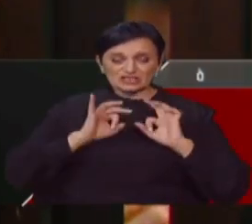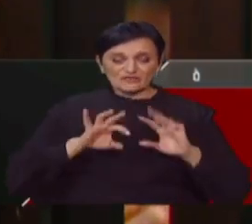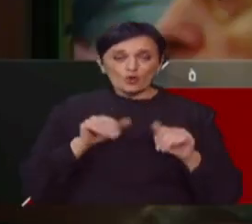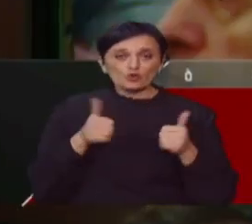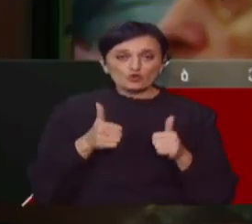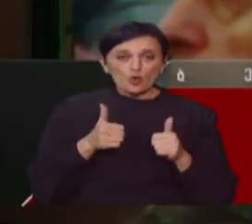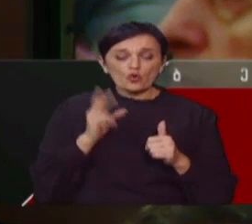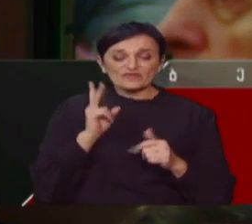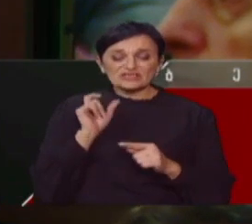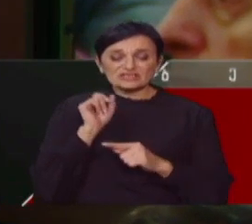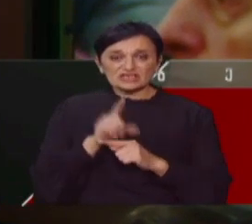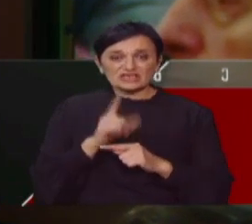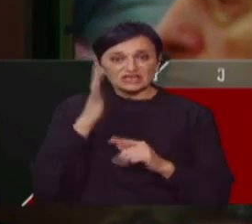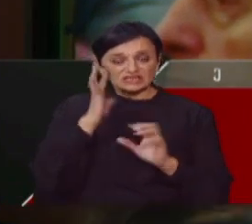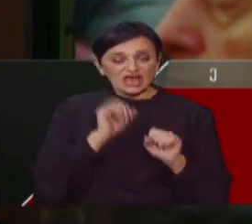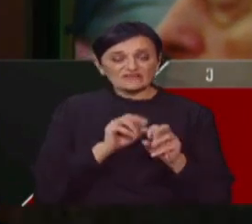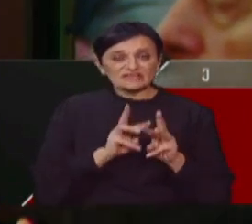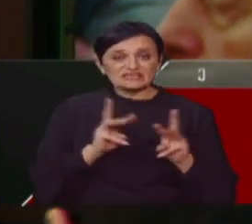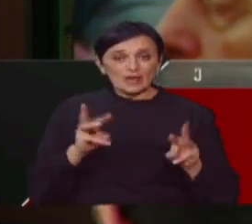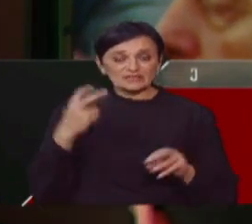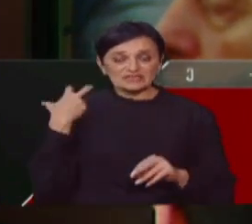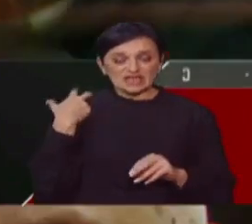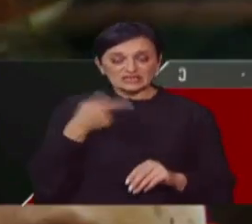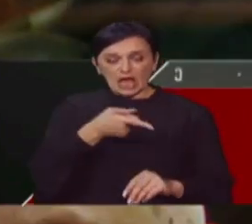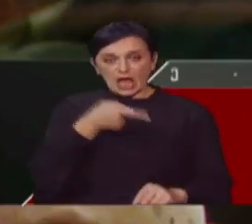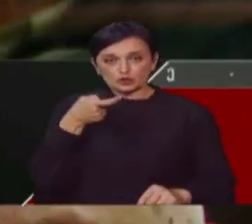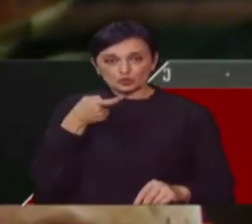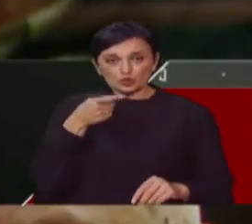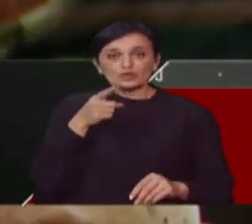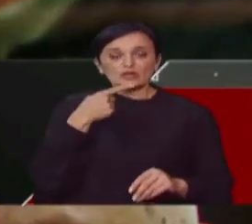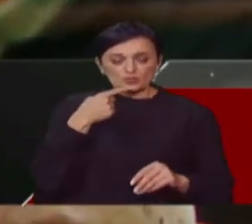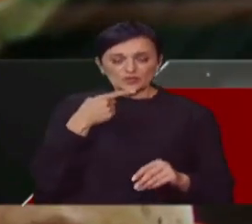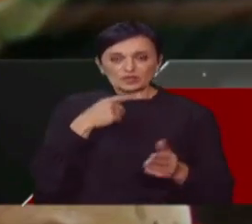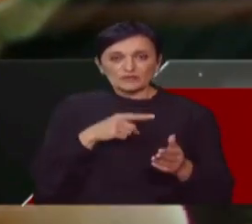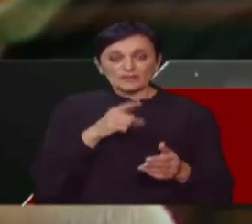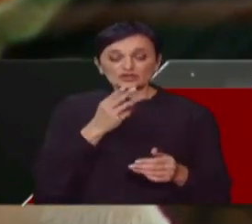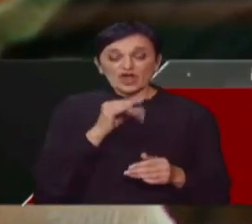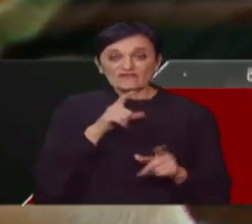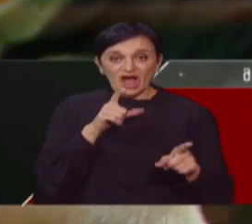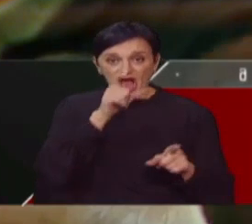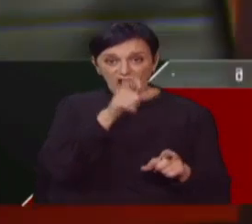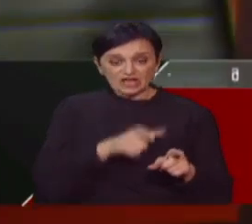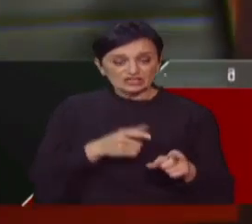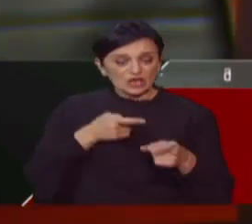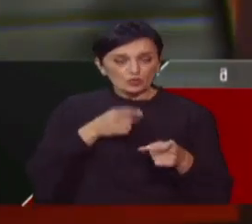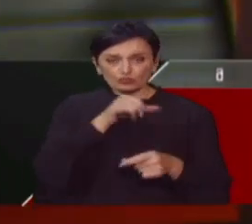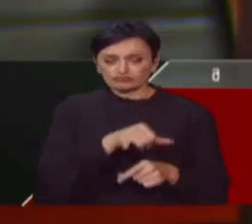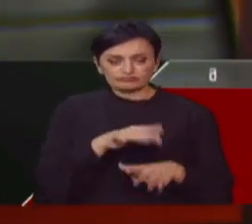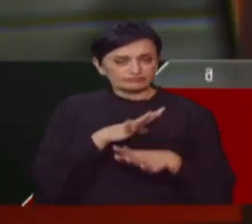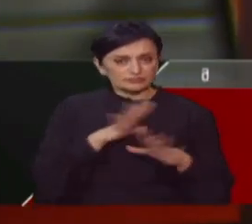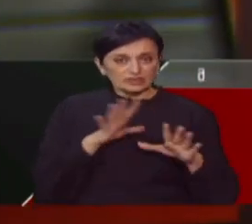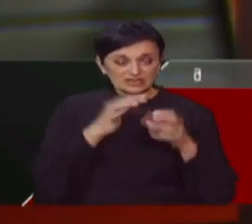visi davalebit esrola tavdatsvis saministros serjants. Manve isits miutita rom Shavadze sheiaragebuli ar qopila